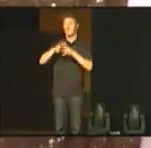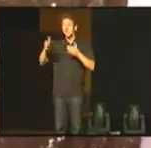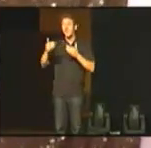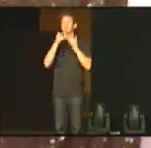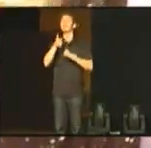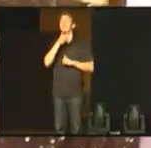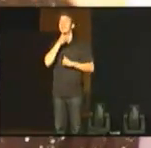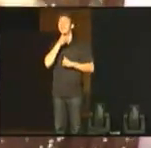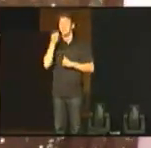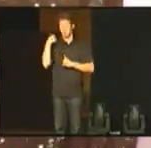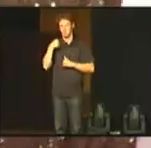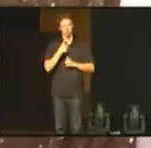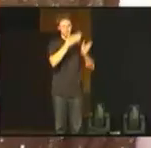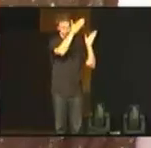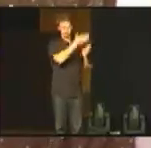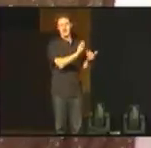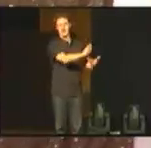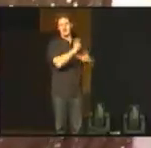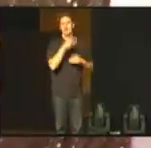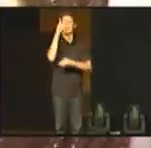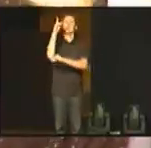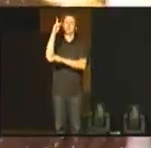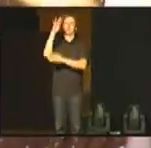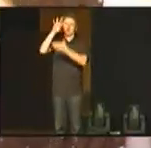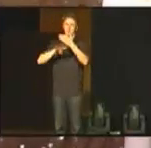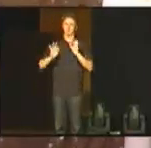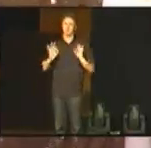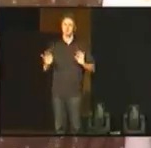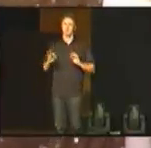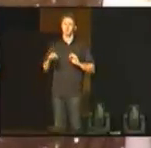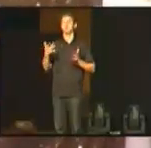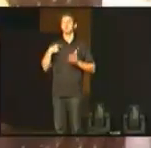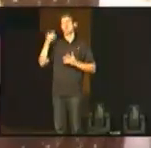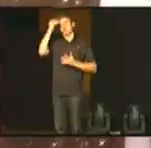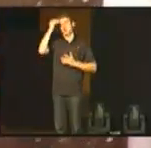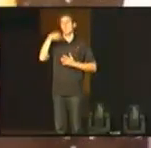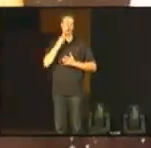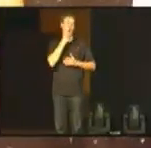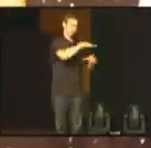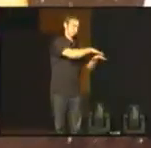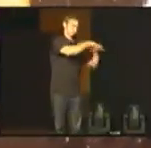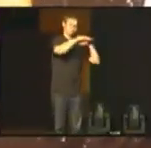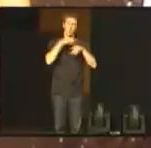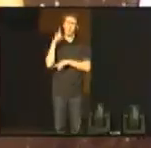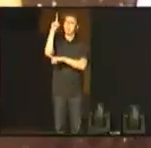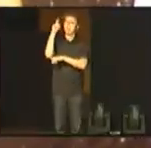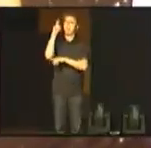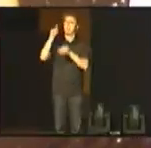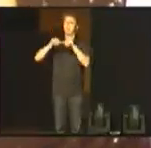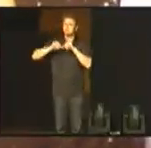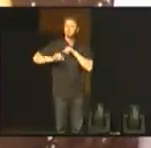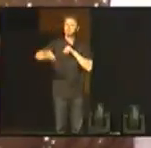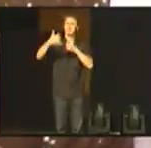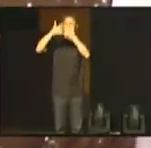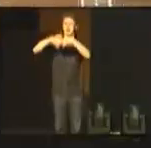possible precisament gràcies a l'ajut de la Diputació. I ens ha semblat doncs, que fos ella qui donés el tret de sortida a la festa major d'aquest